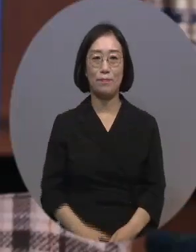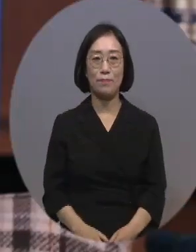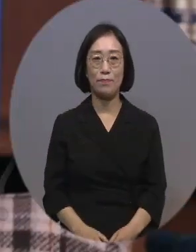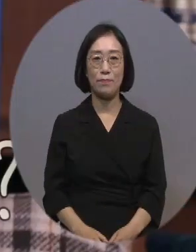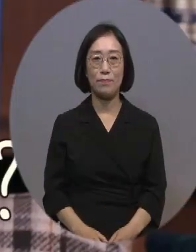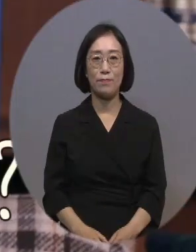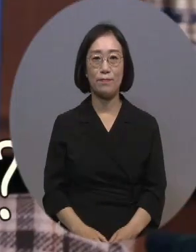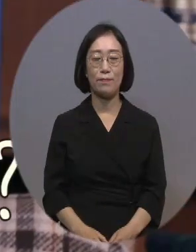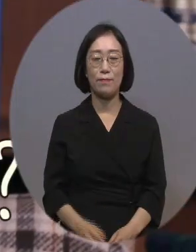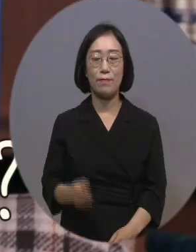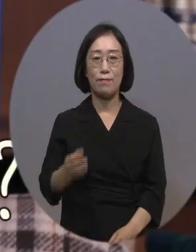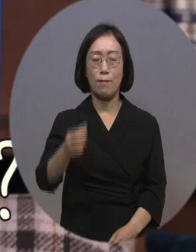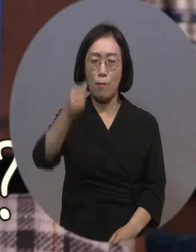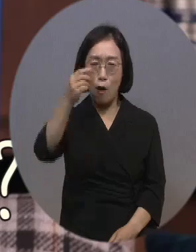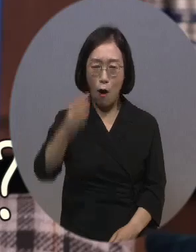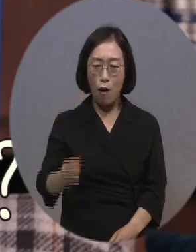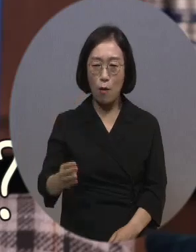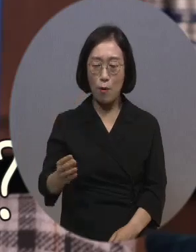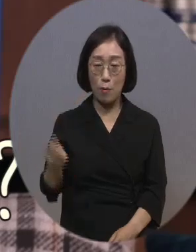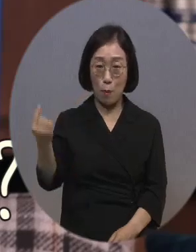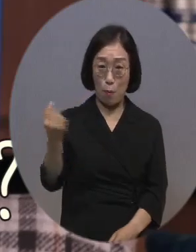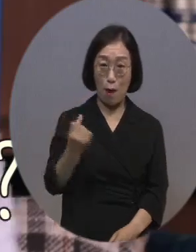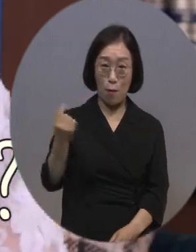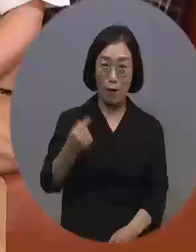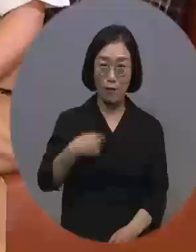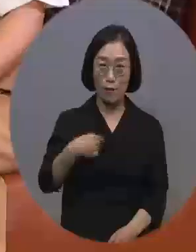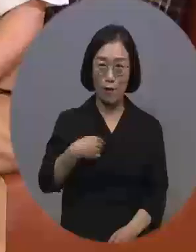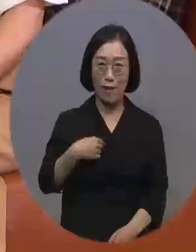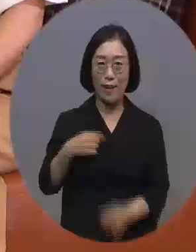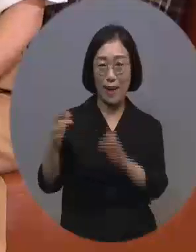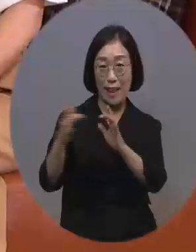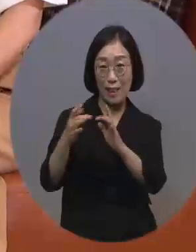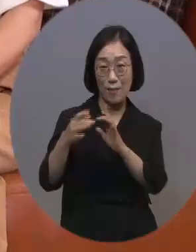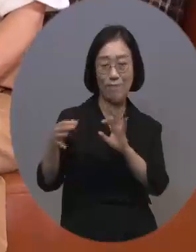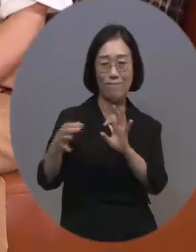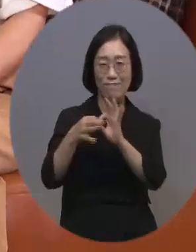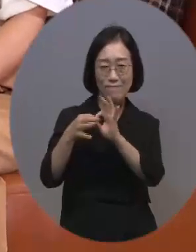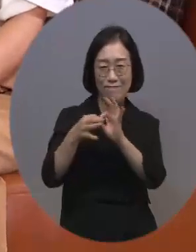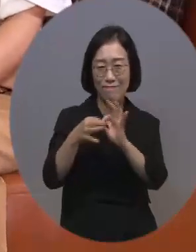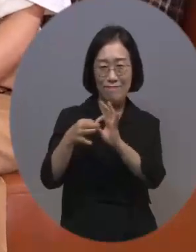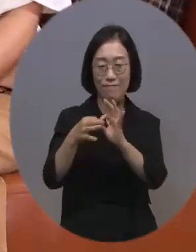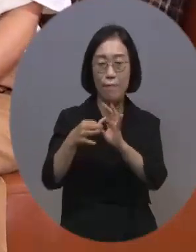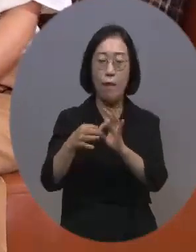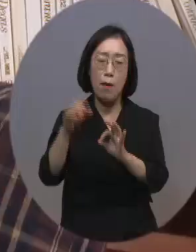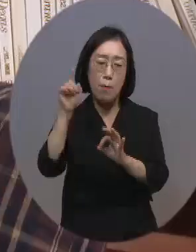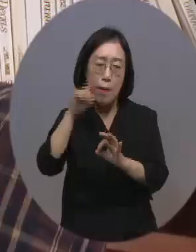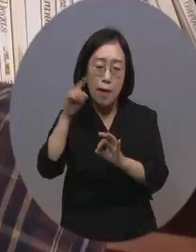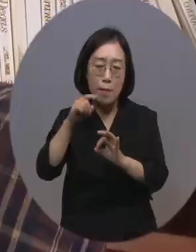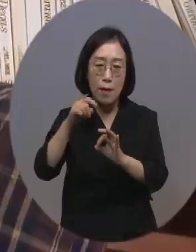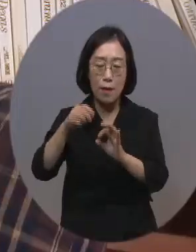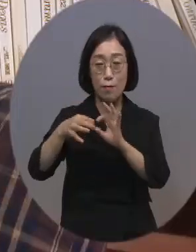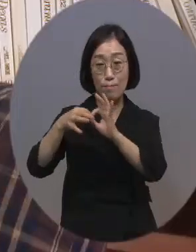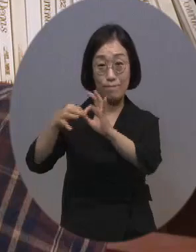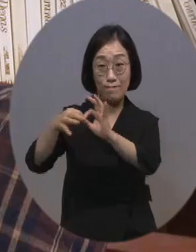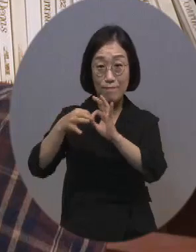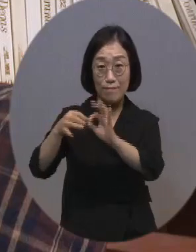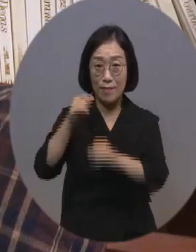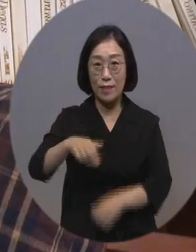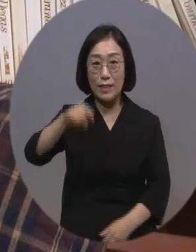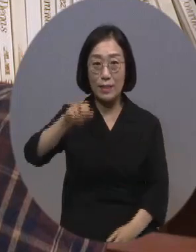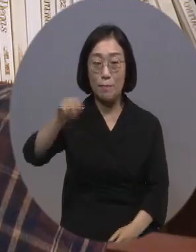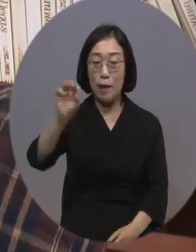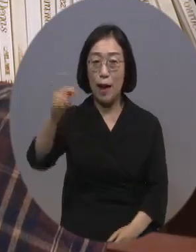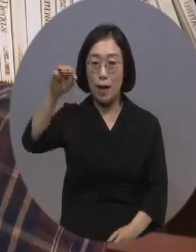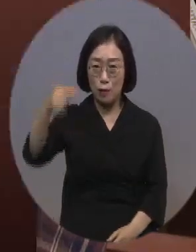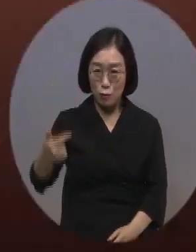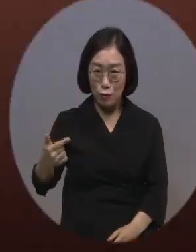그리고 여러 번 나오셨고 저랑도 인스타그램 친구셔가지고 막 맨날 보는 것 같아요. 네, 심하윤 씨 함께